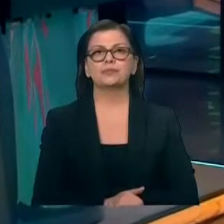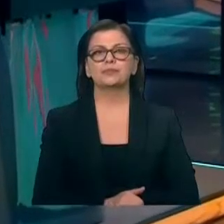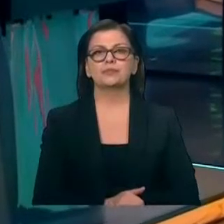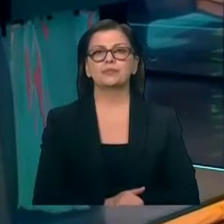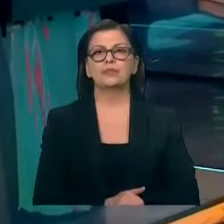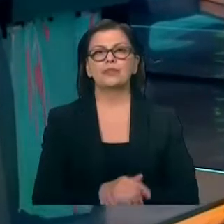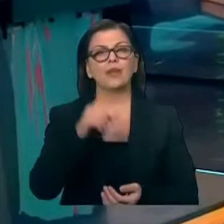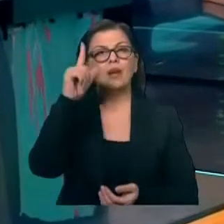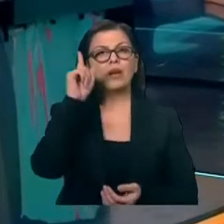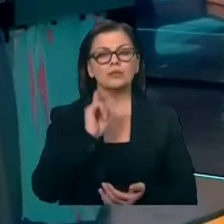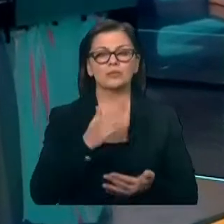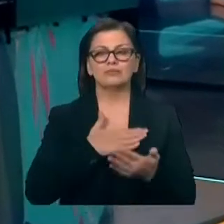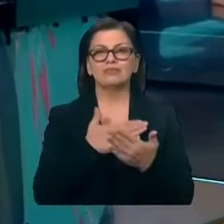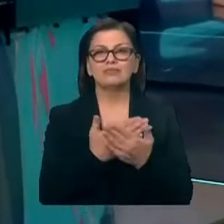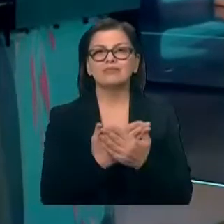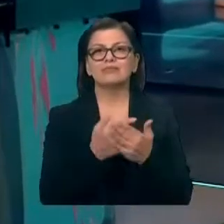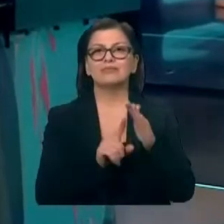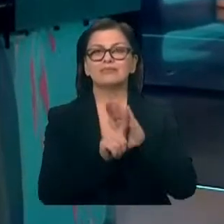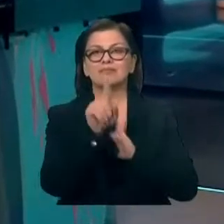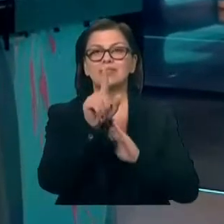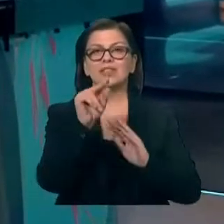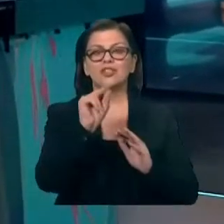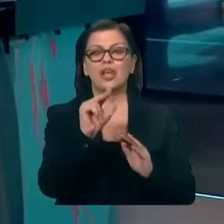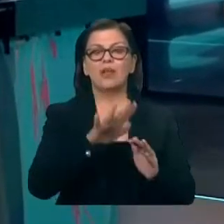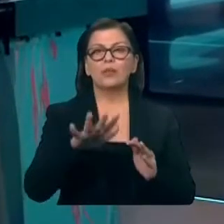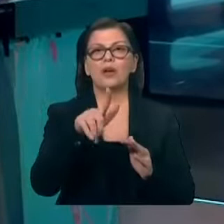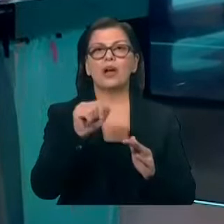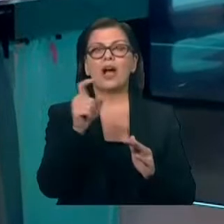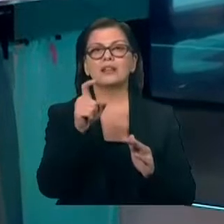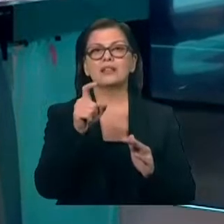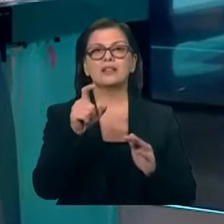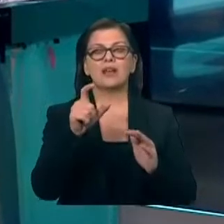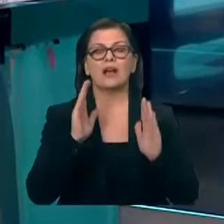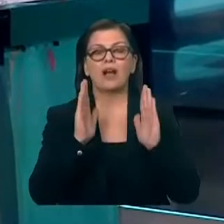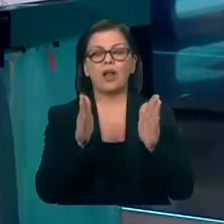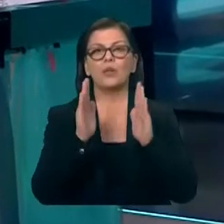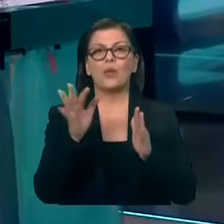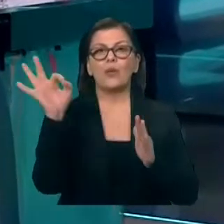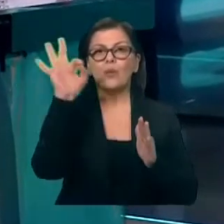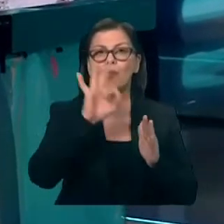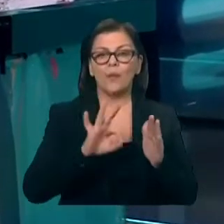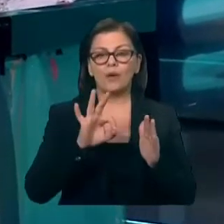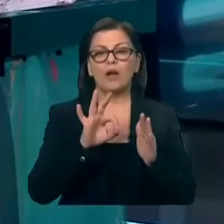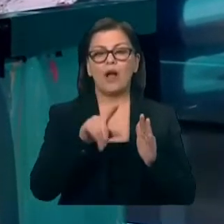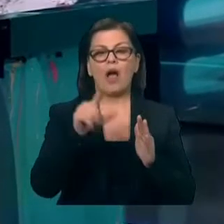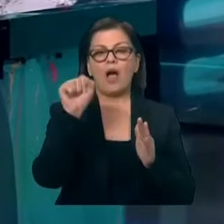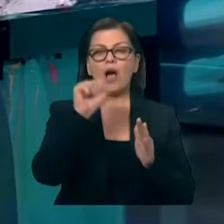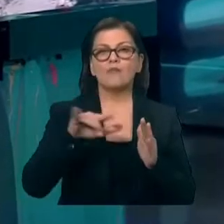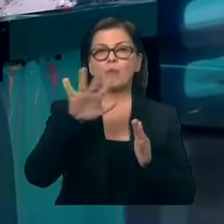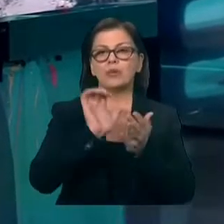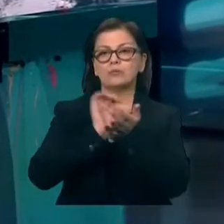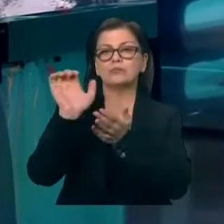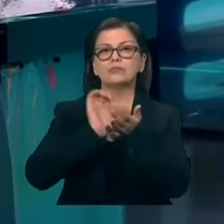Bəli, Azərbaycanın təşəbbüsü ilə həyata keçirilən Cənub qaz dəhlizi vasitəsilə Azərbaycan qazı Avropaya çatdırılır.